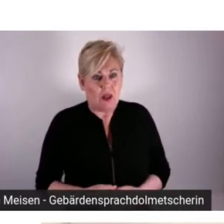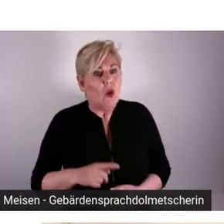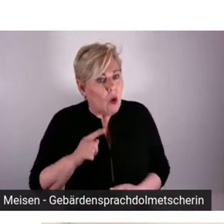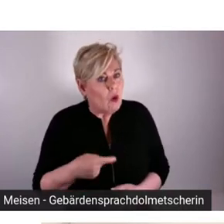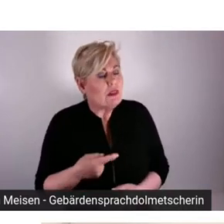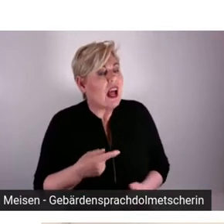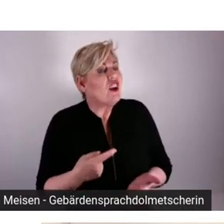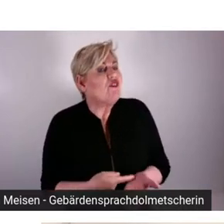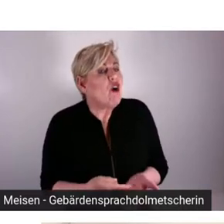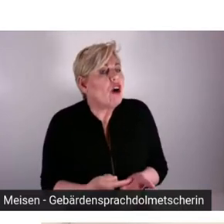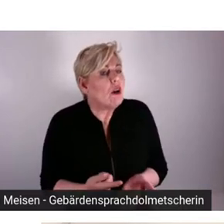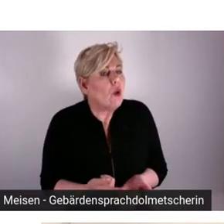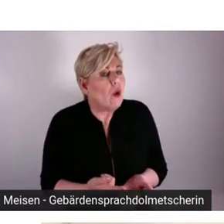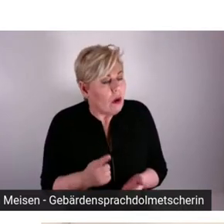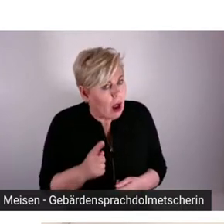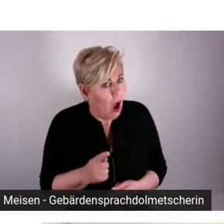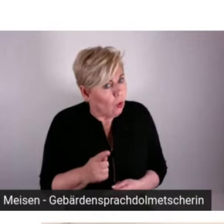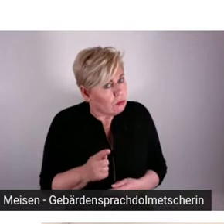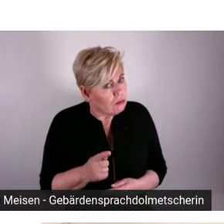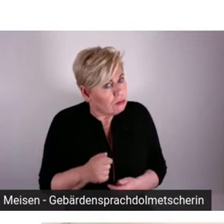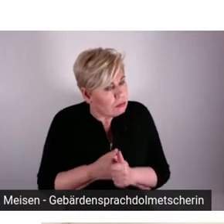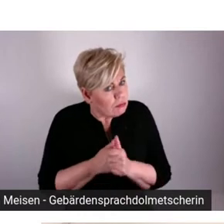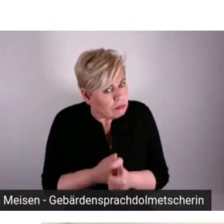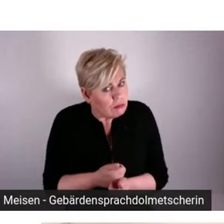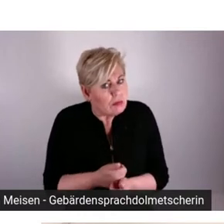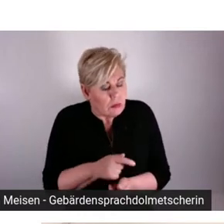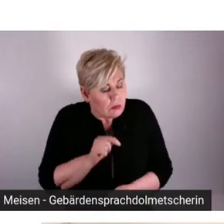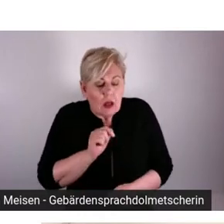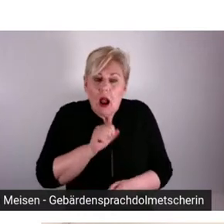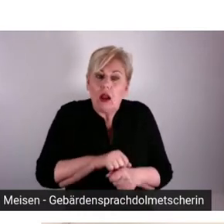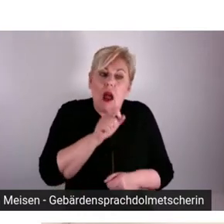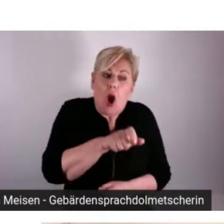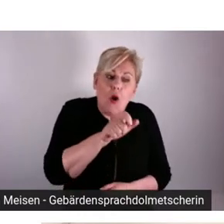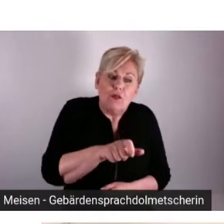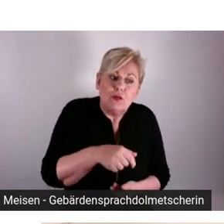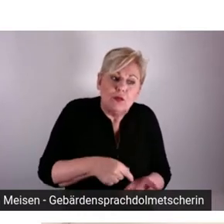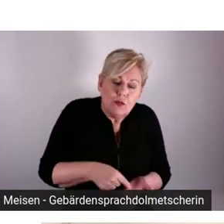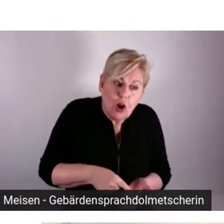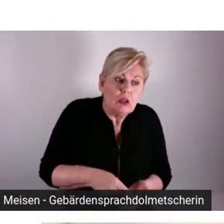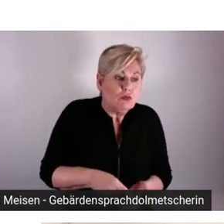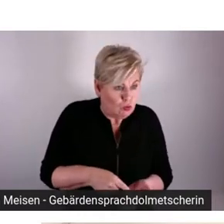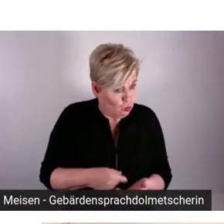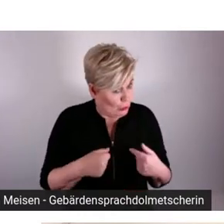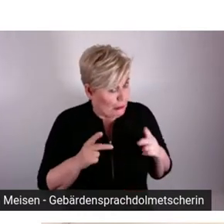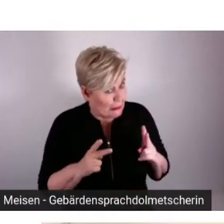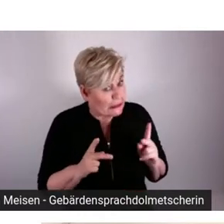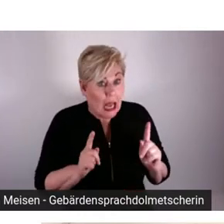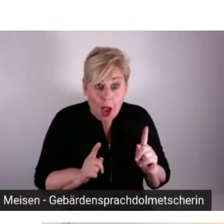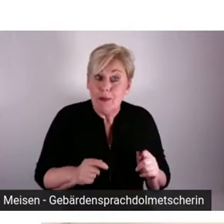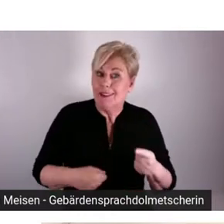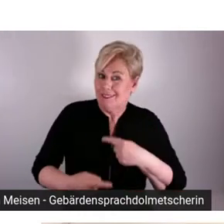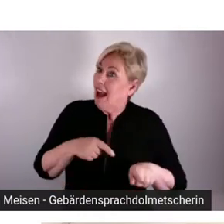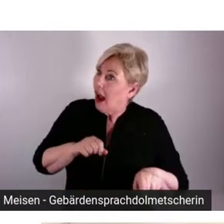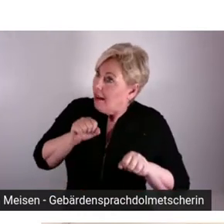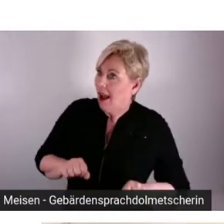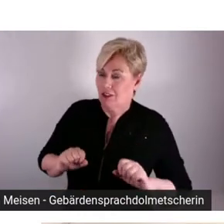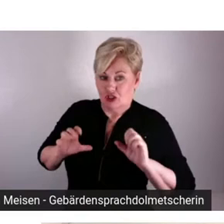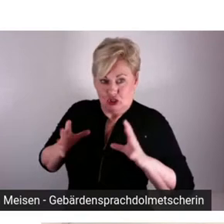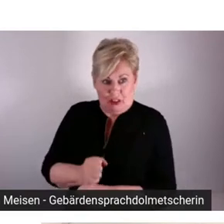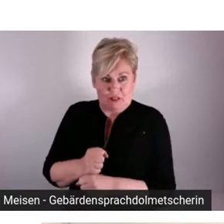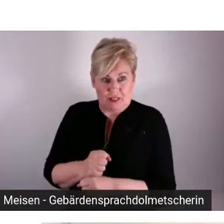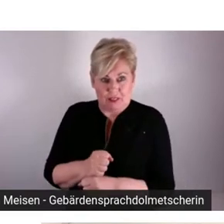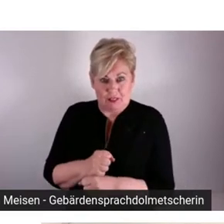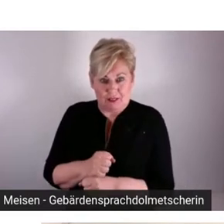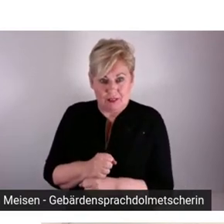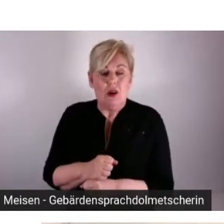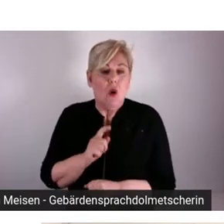Forderungen nachkommen, die können, die mit dem Recht an sie gestellt werden, dann sieht die Sozialpolitik sehr viel anders aus und dann kann man auch